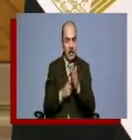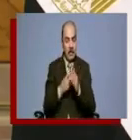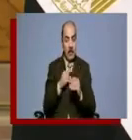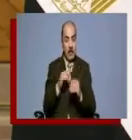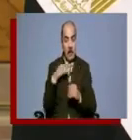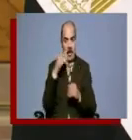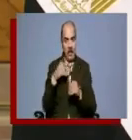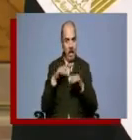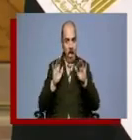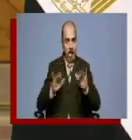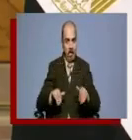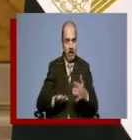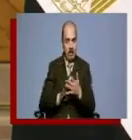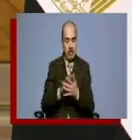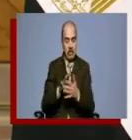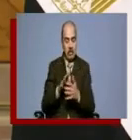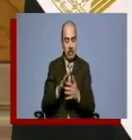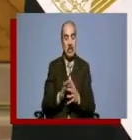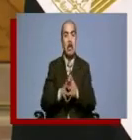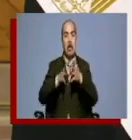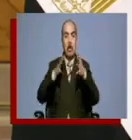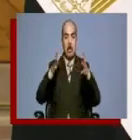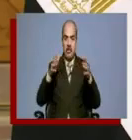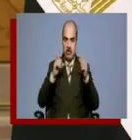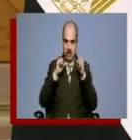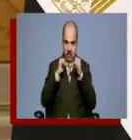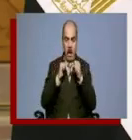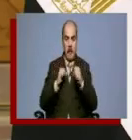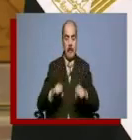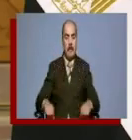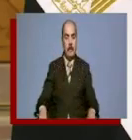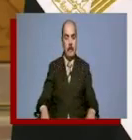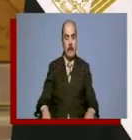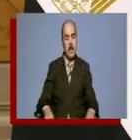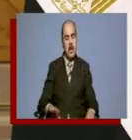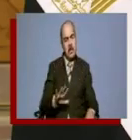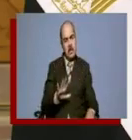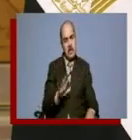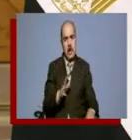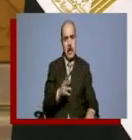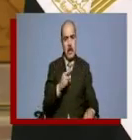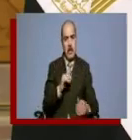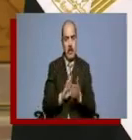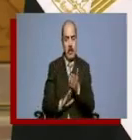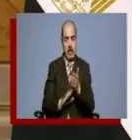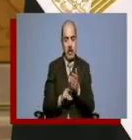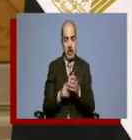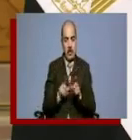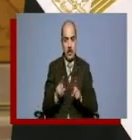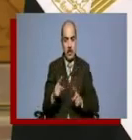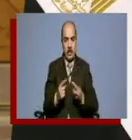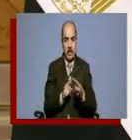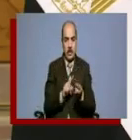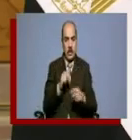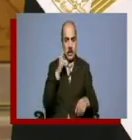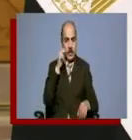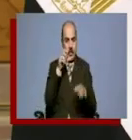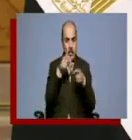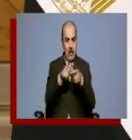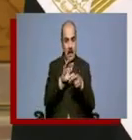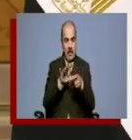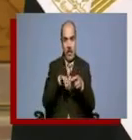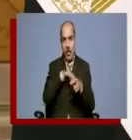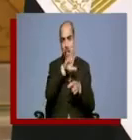وهو عارفها لكنه يعني عشان بس ما يطلعش بايدن فيقول لك انا شفت فيديوهات مع نتنياهو فانا حسيت بالالم فالناس يظنوا ان هو ده مصدر